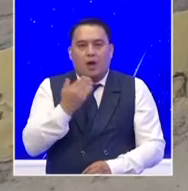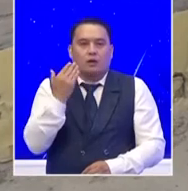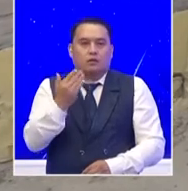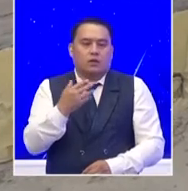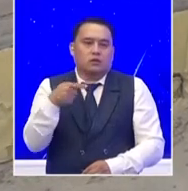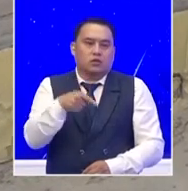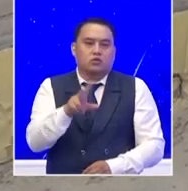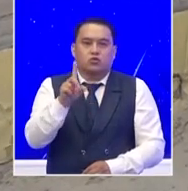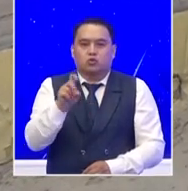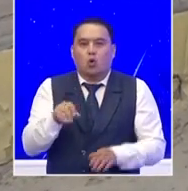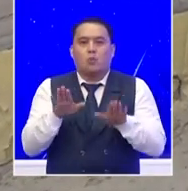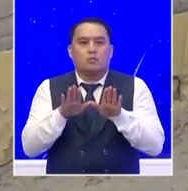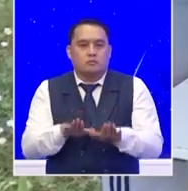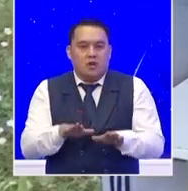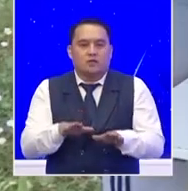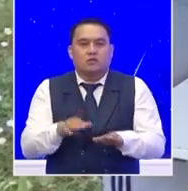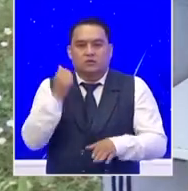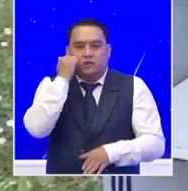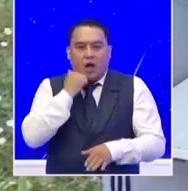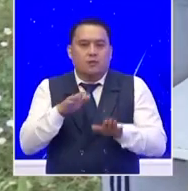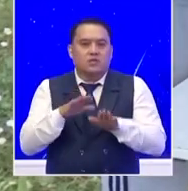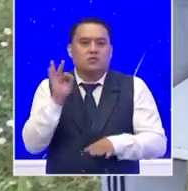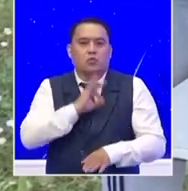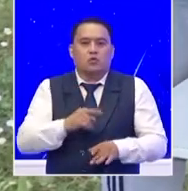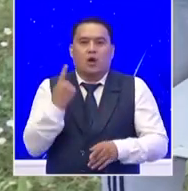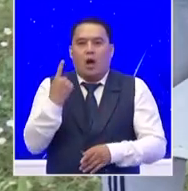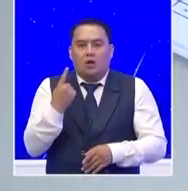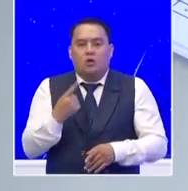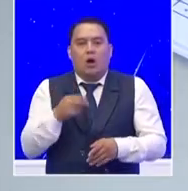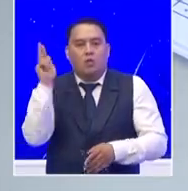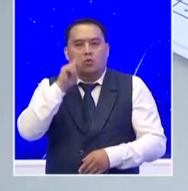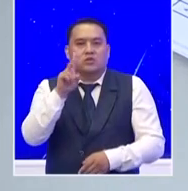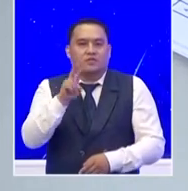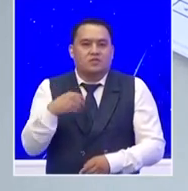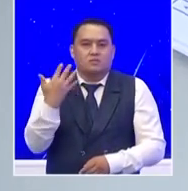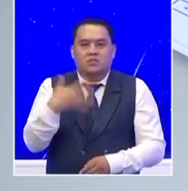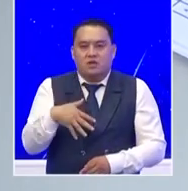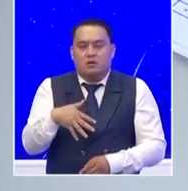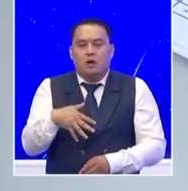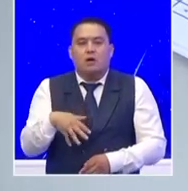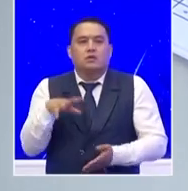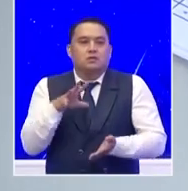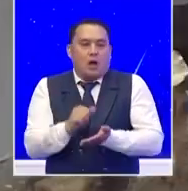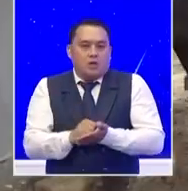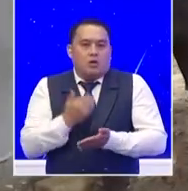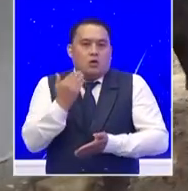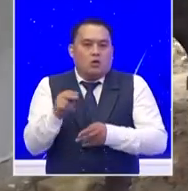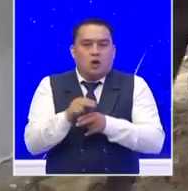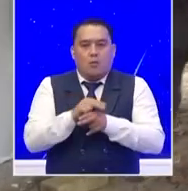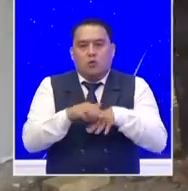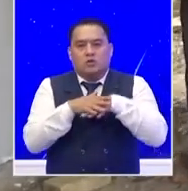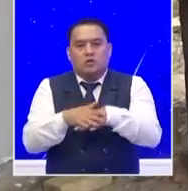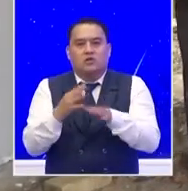на 1100 мест, но аварийное состояние позволяет использование лишь одного блока, где обучались 250 школьников. По дорожной карте занятости на ее капремонт